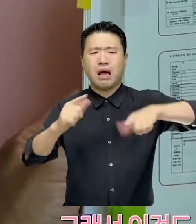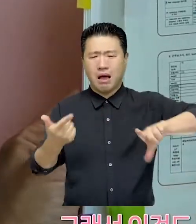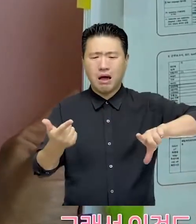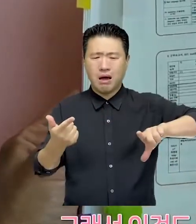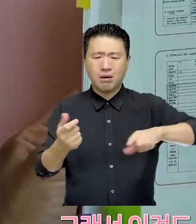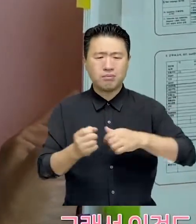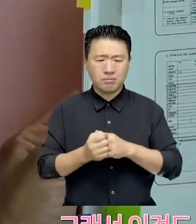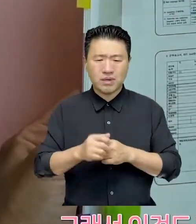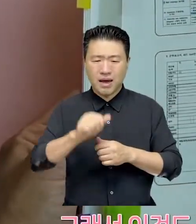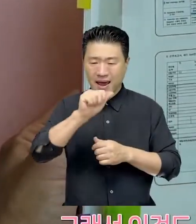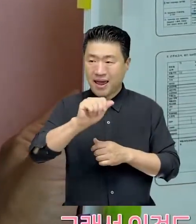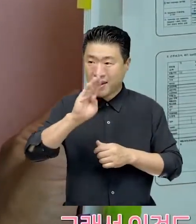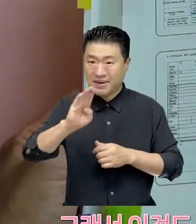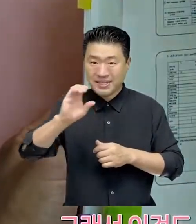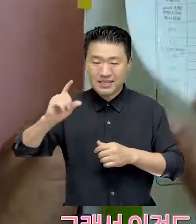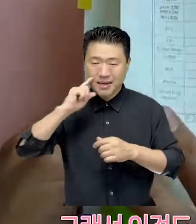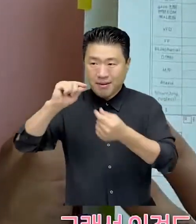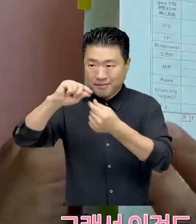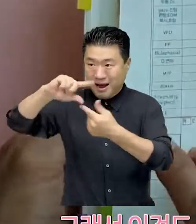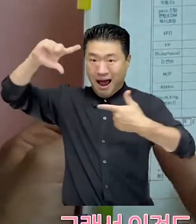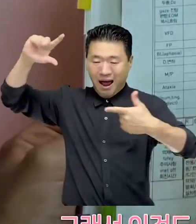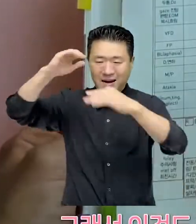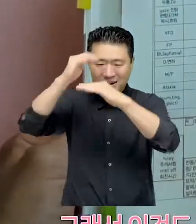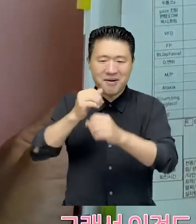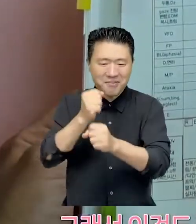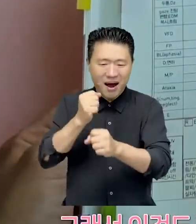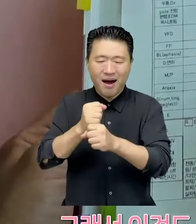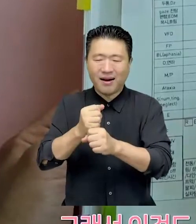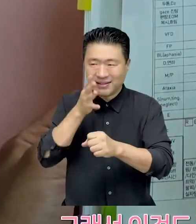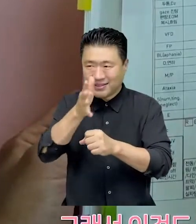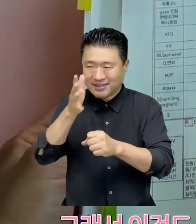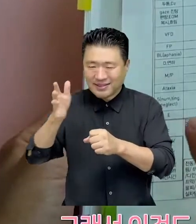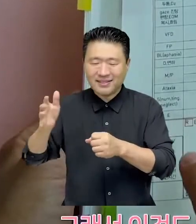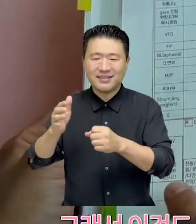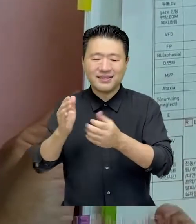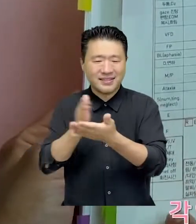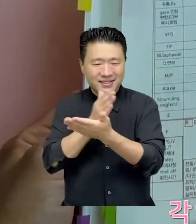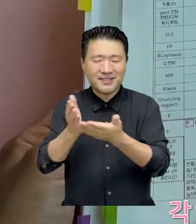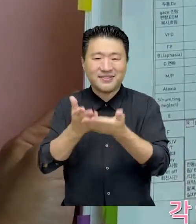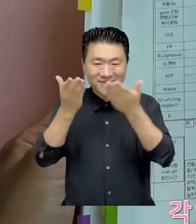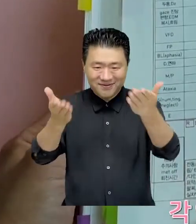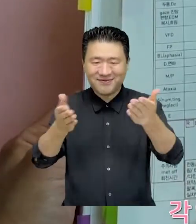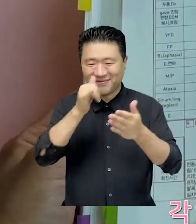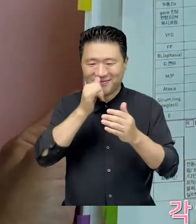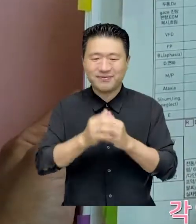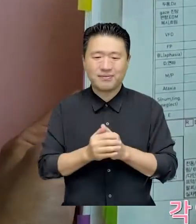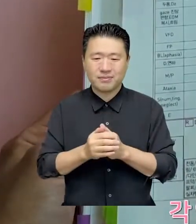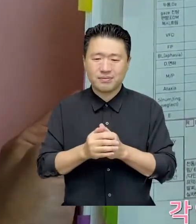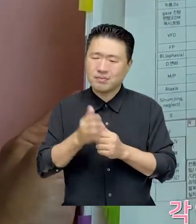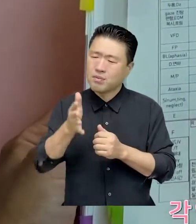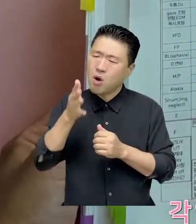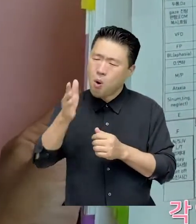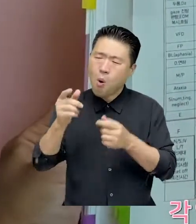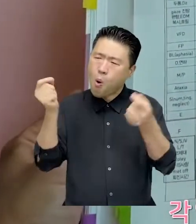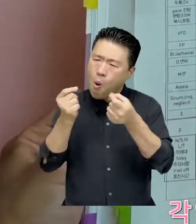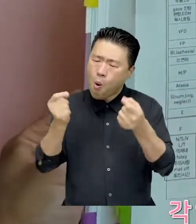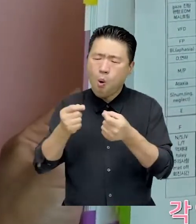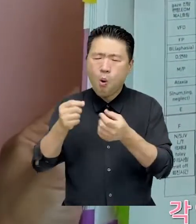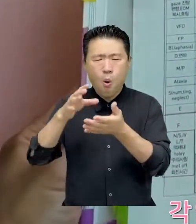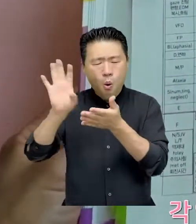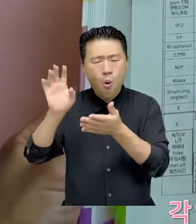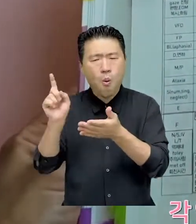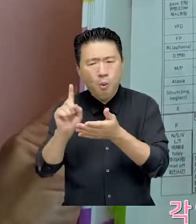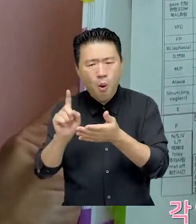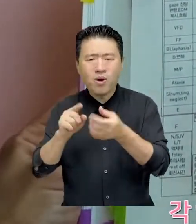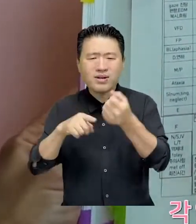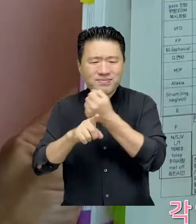매우 달라요. 그래서 이것도 확대해서 A, B, C, D, E, F, G 영역으로 나누어서 각 영역에